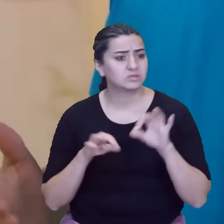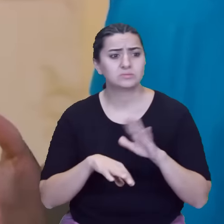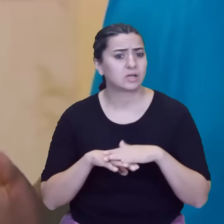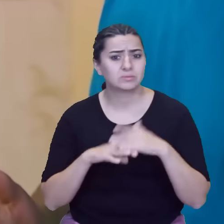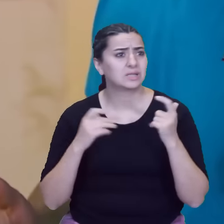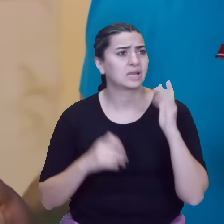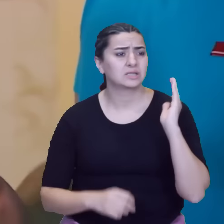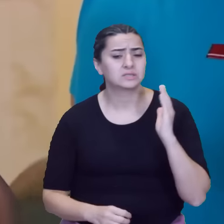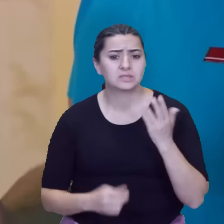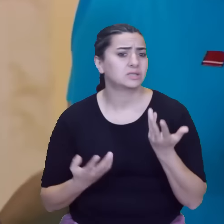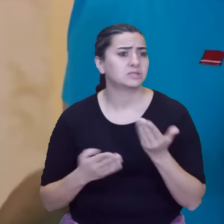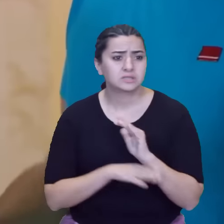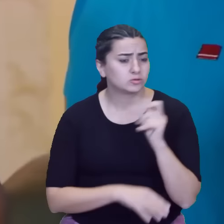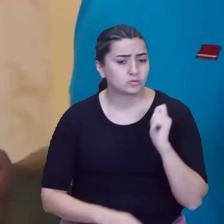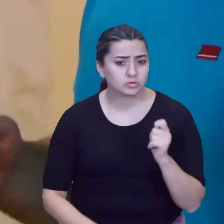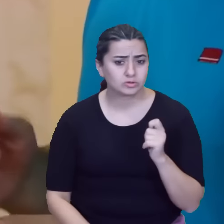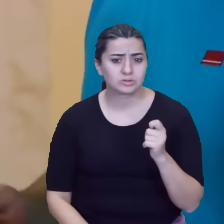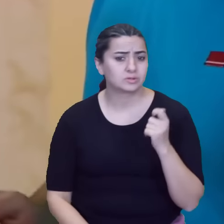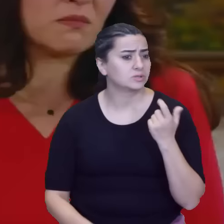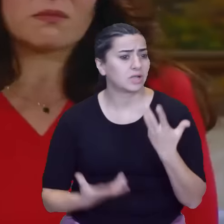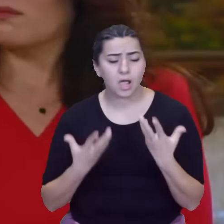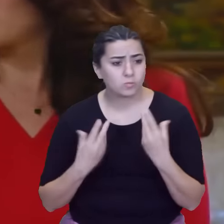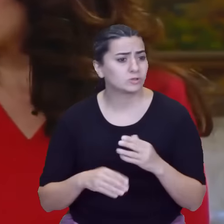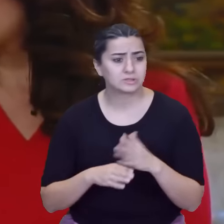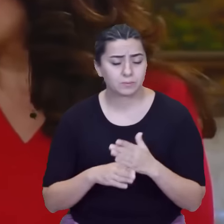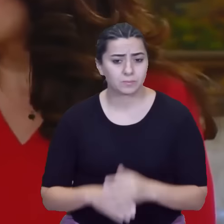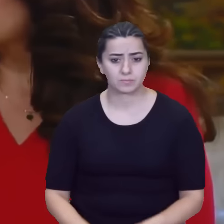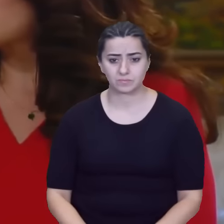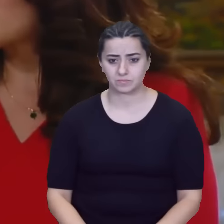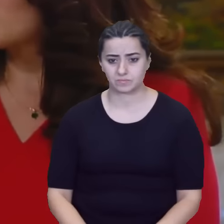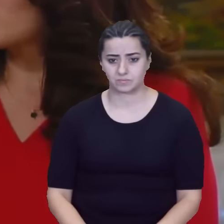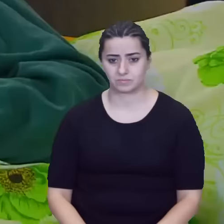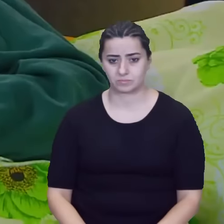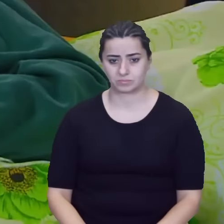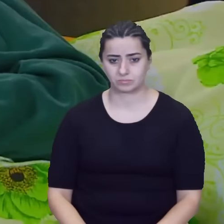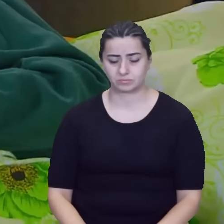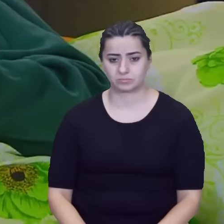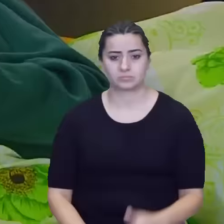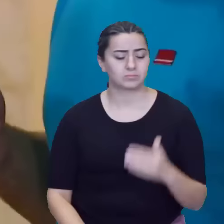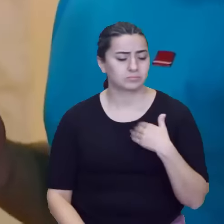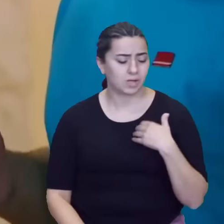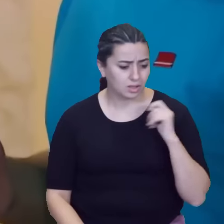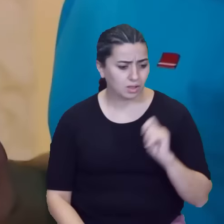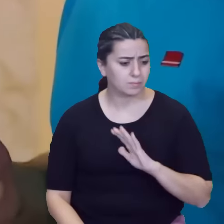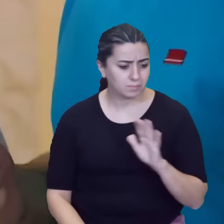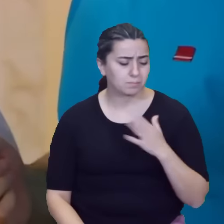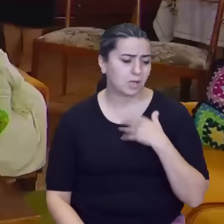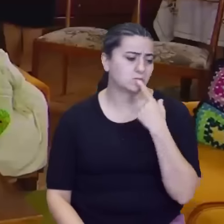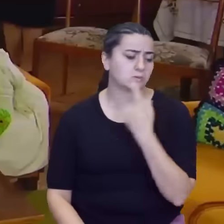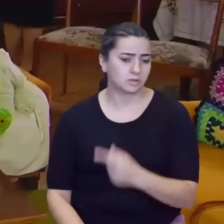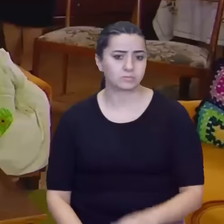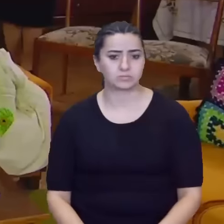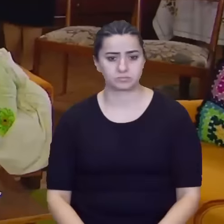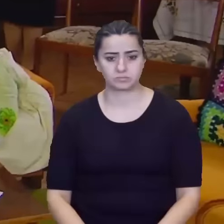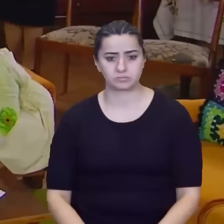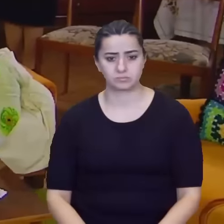onu? Nerelere gidecek? Nasıl yaşayacak? Nasıl yaptı? Neden yaptın bunu? Şöyle. Ben yaptım ya. Tamam, ben söyledim.